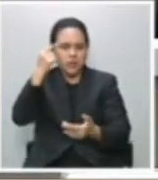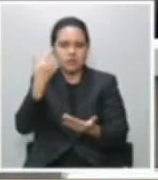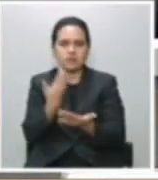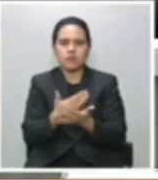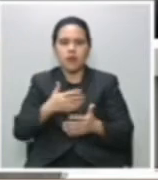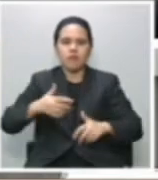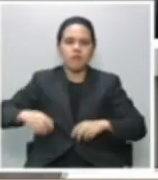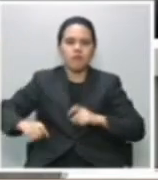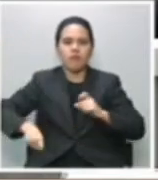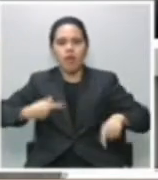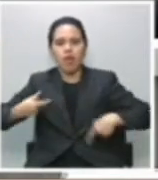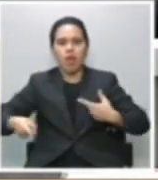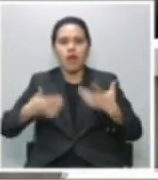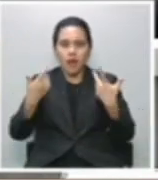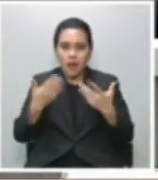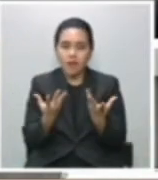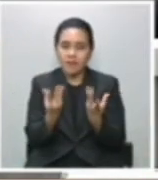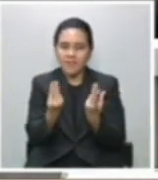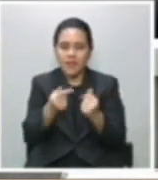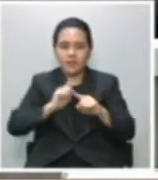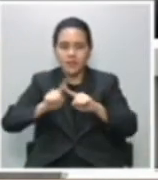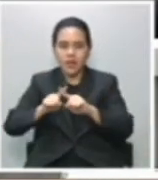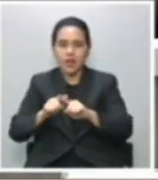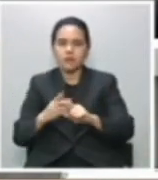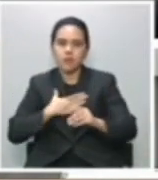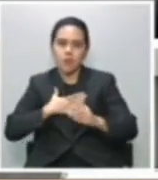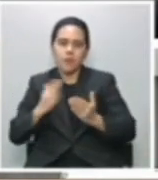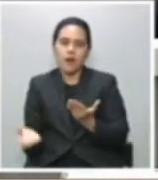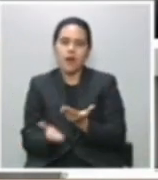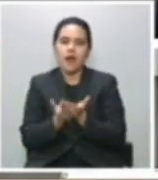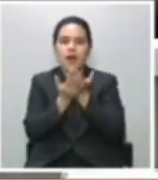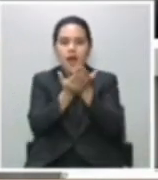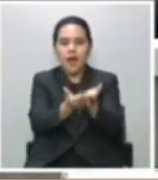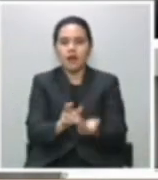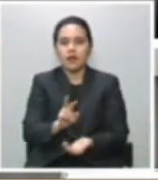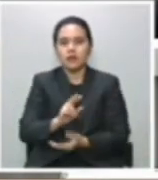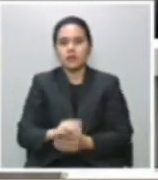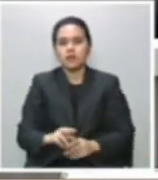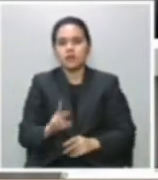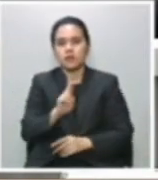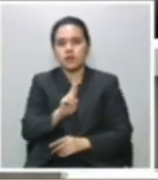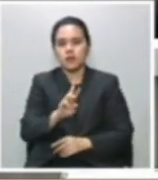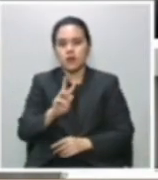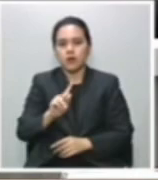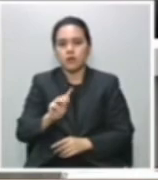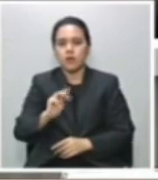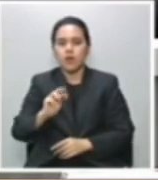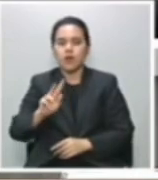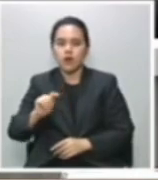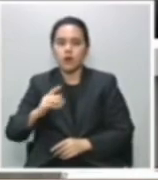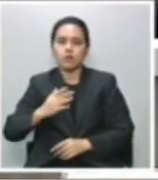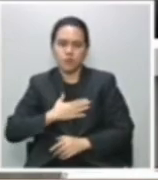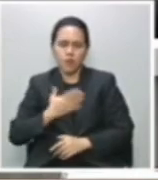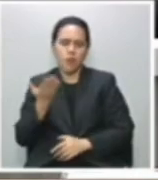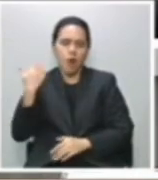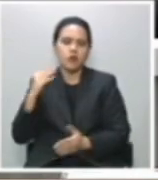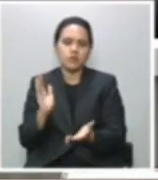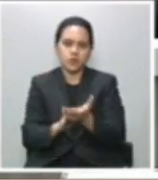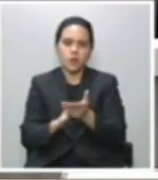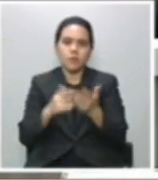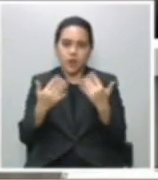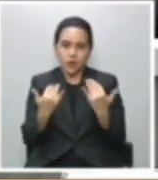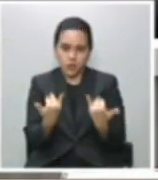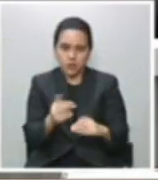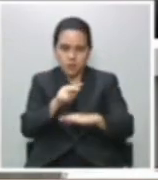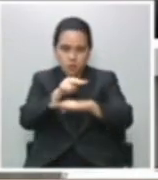ายละเอียดต่างๆผมจะส่งให้กับทางรัฐมนตรีว่าการกระทรวงมหาดไทยซึ่งผมเคยชื่นชมนะครับและผมจะเฝ้าดูการท